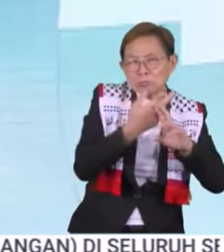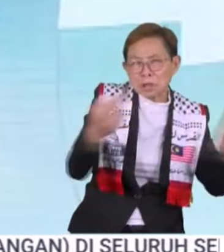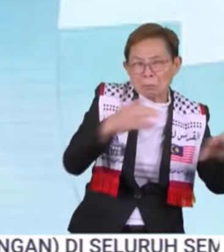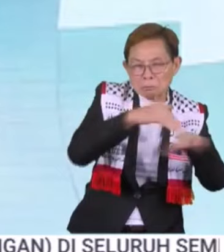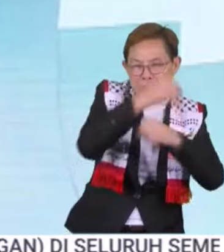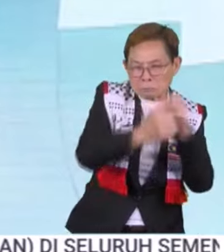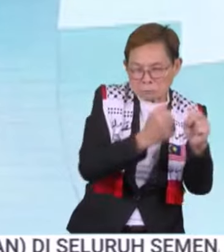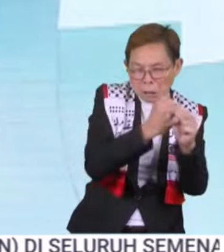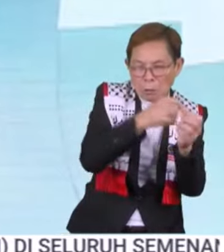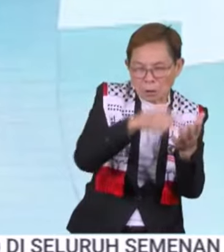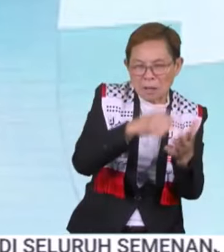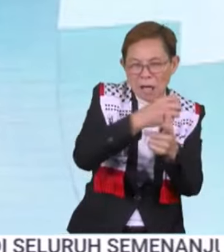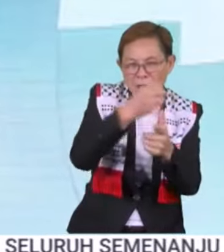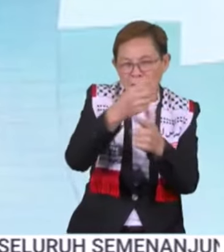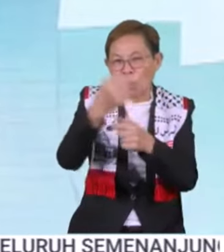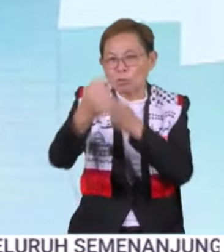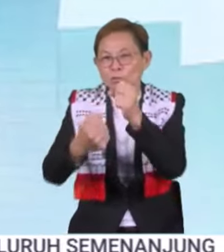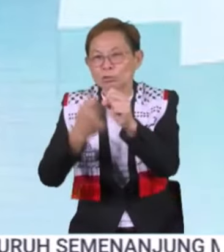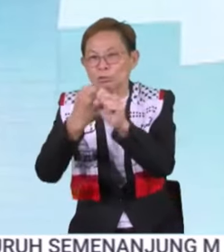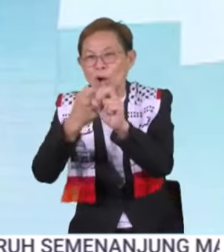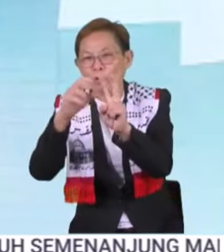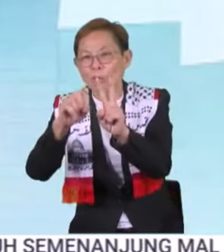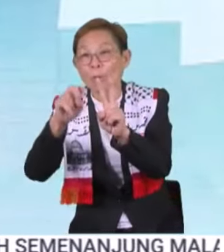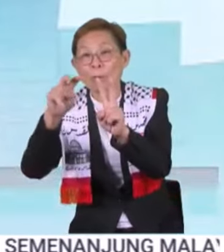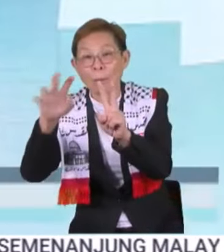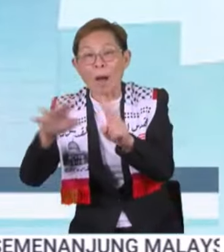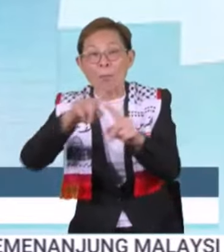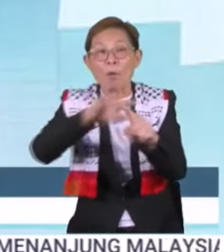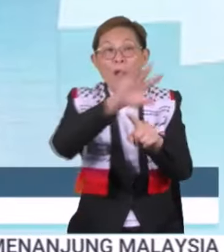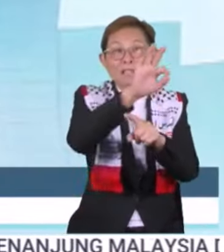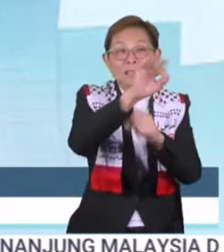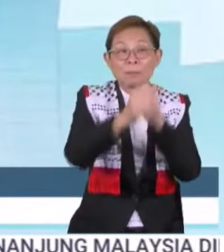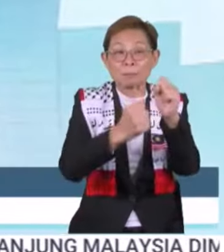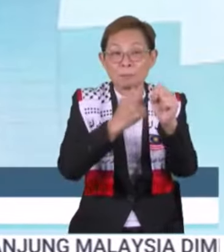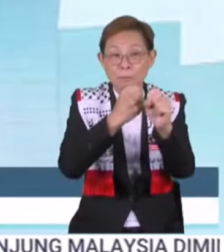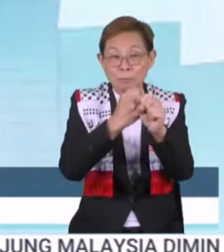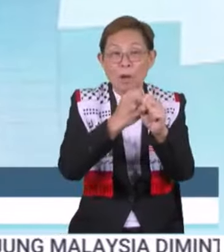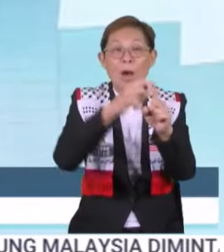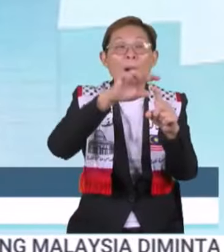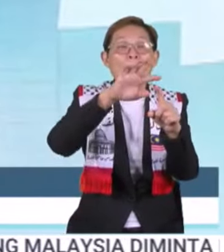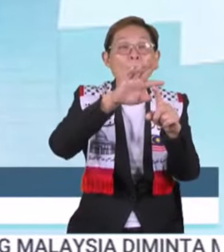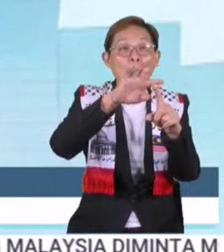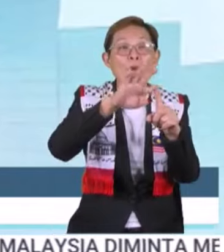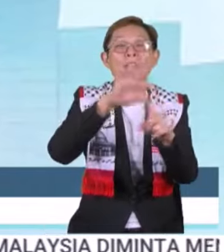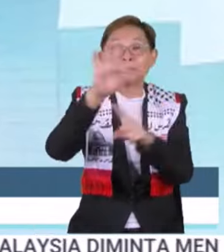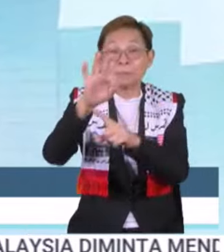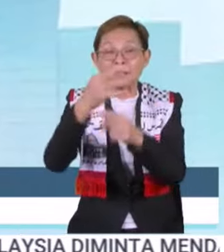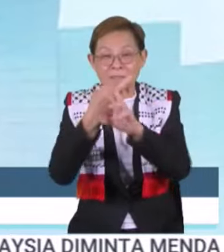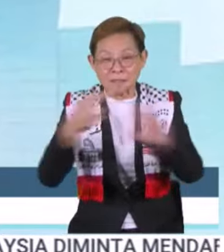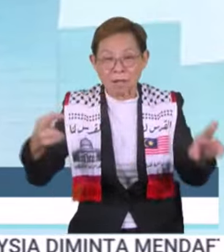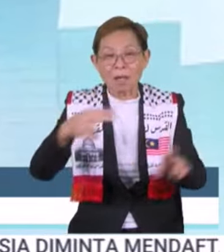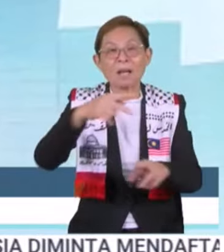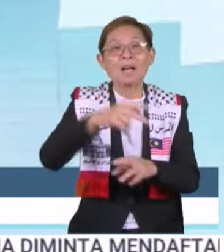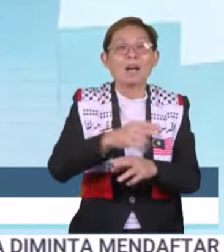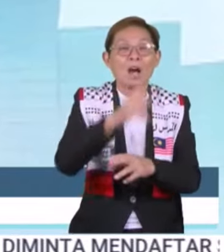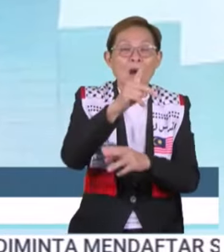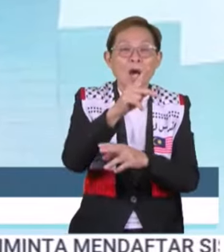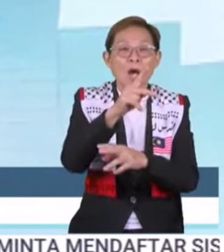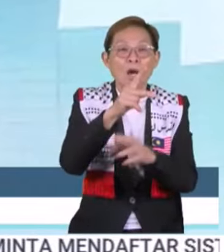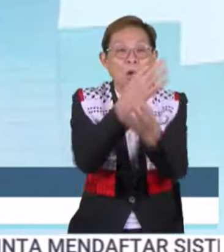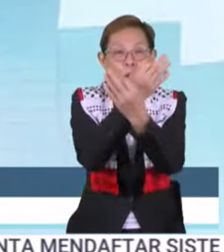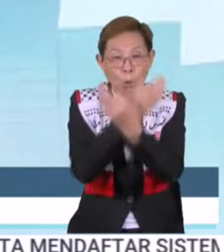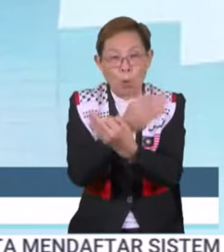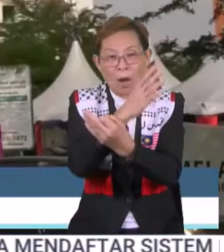siap tahun ini dan tahun depan. Bakal siap September ini PPR Bandar Tenggara Kluang dan PPR Pengerang Kecil